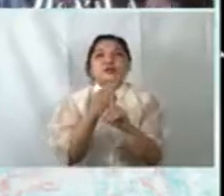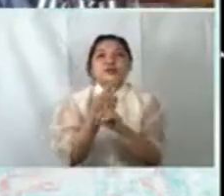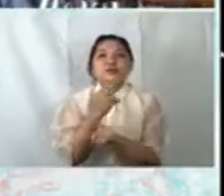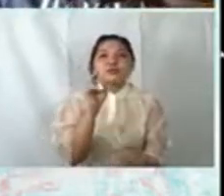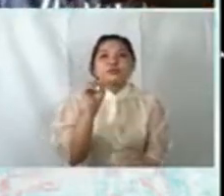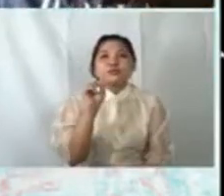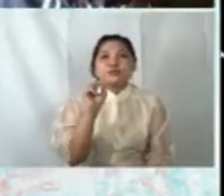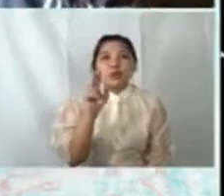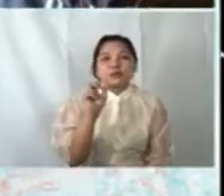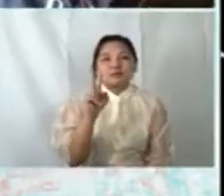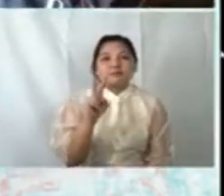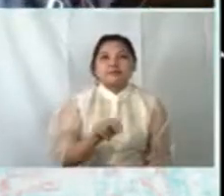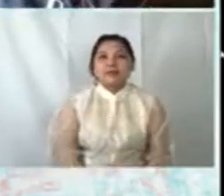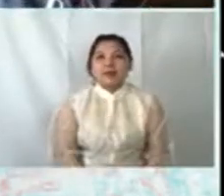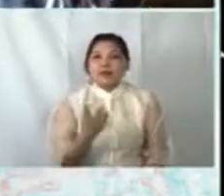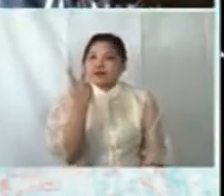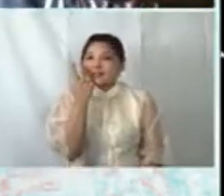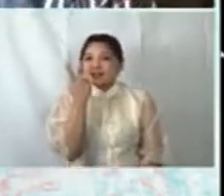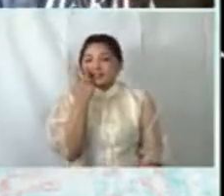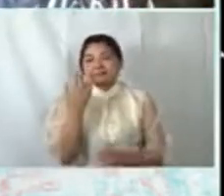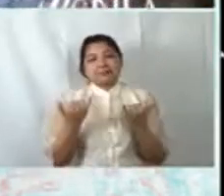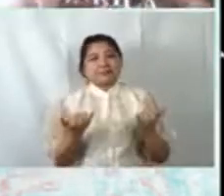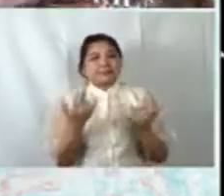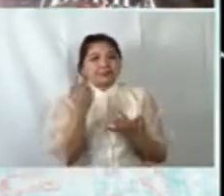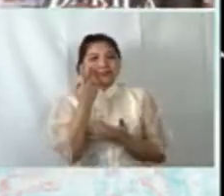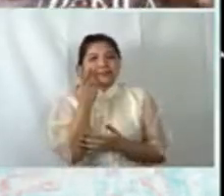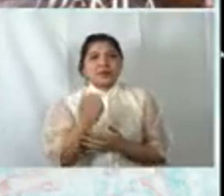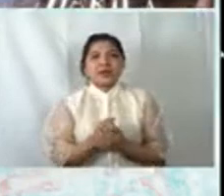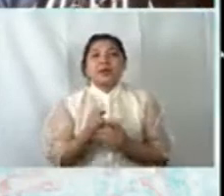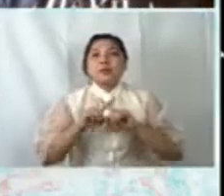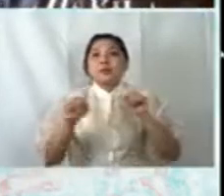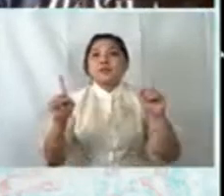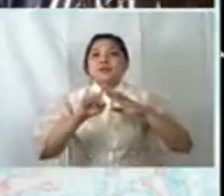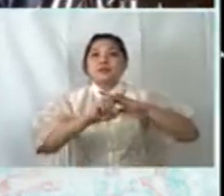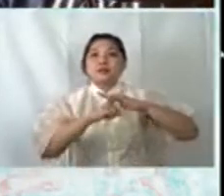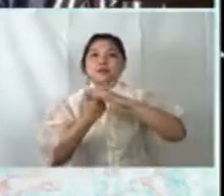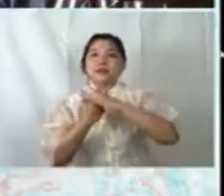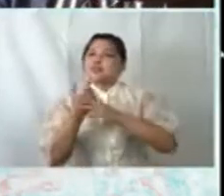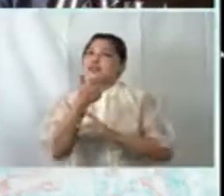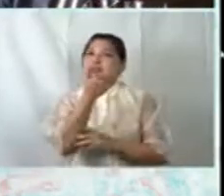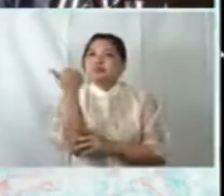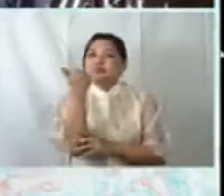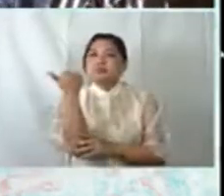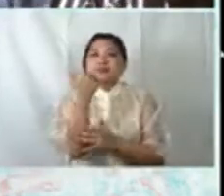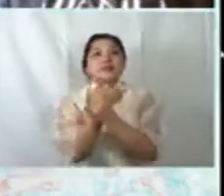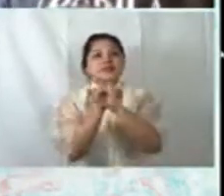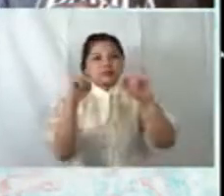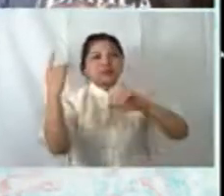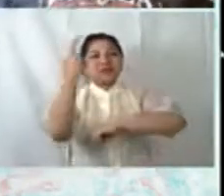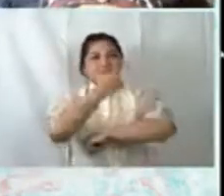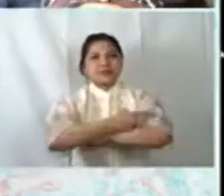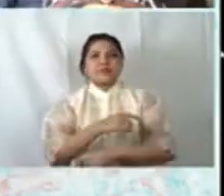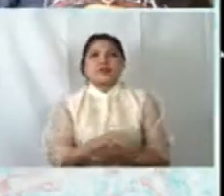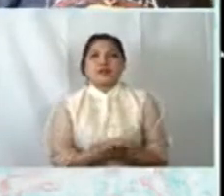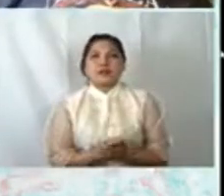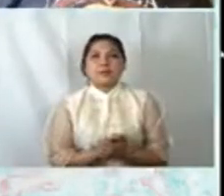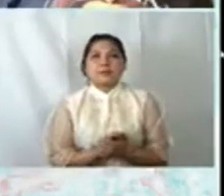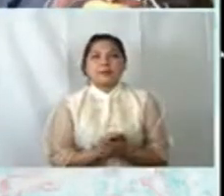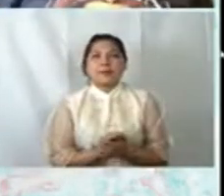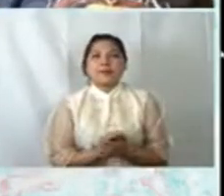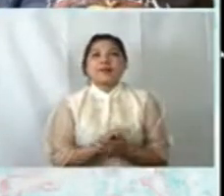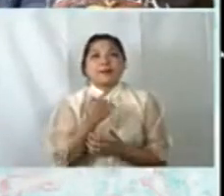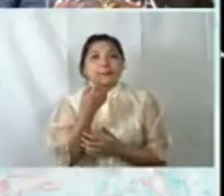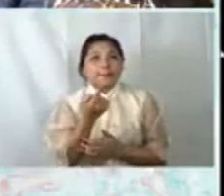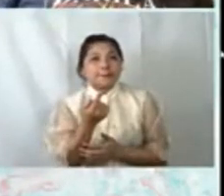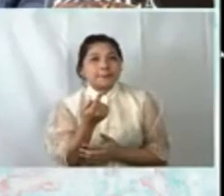So sige, titingnan natin ito. Pero sisimulan ko nga doon sa ibang Independence Day. Actually, ayon nga kay